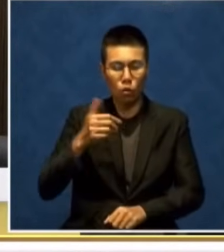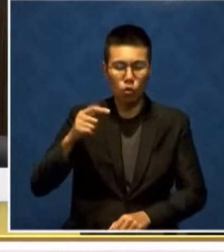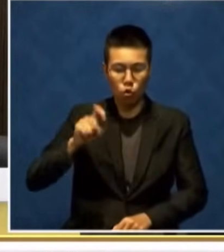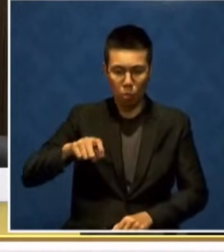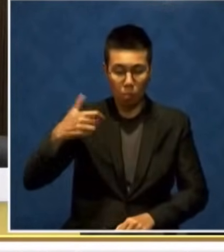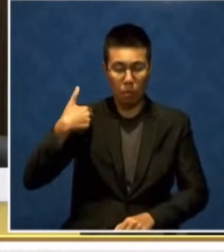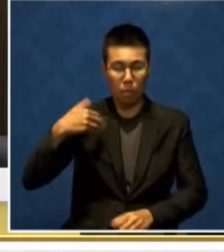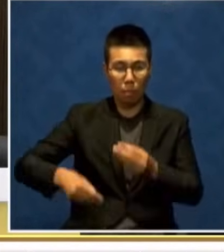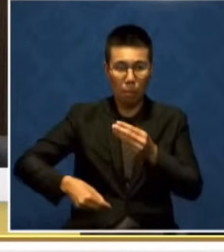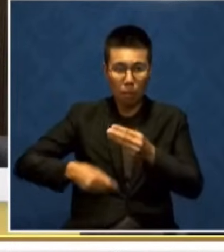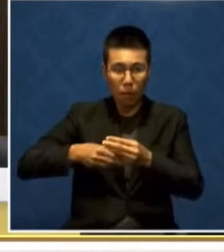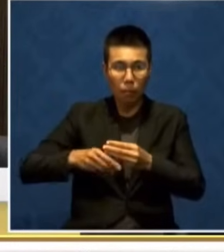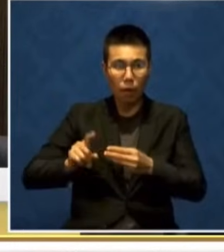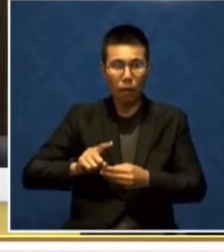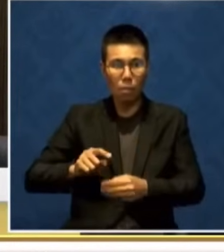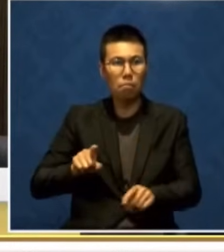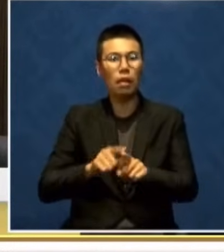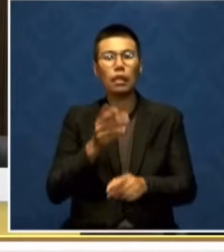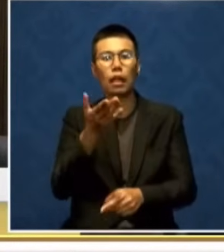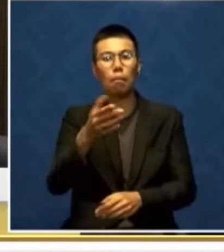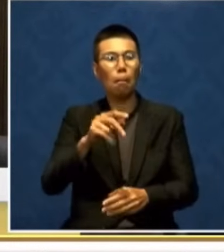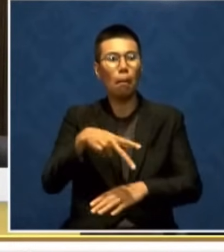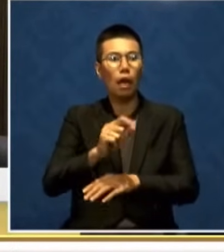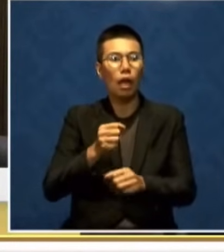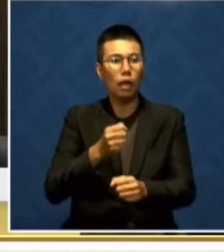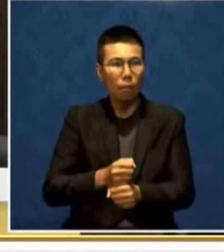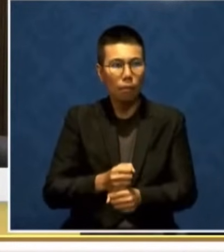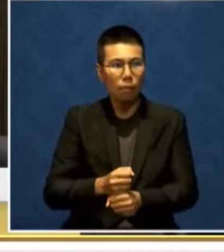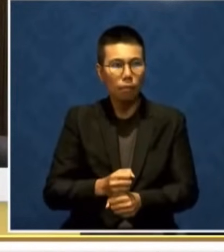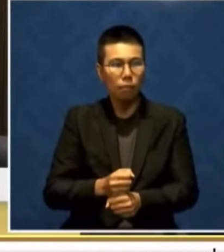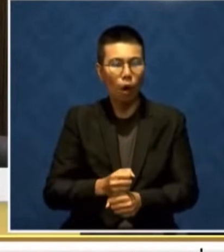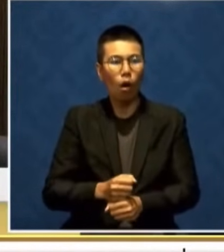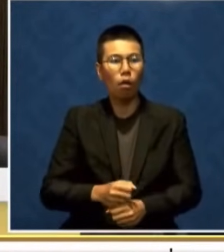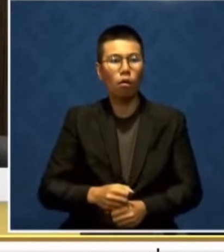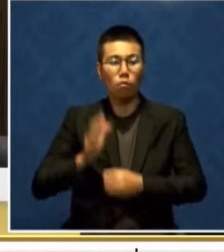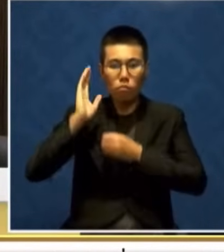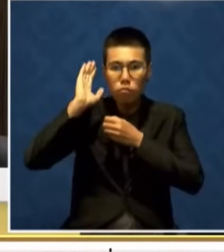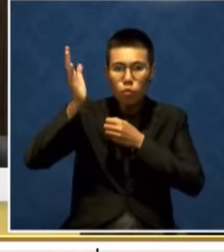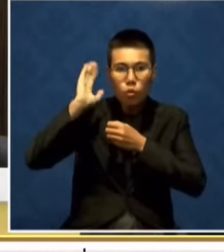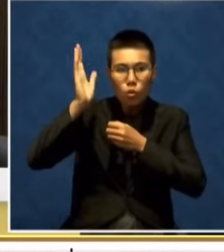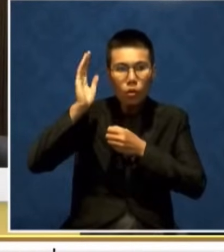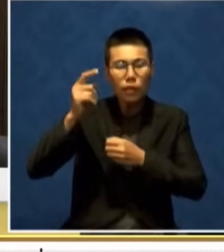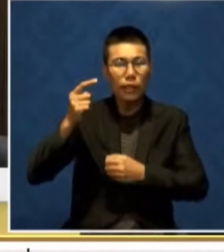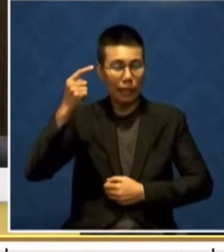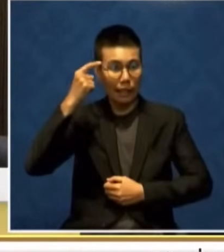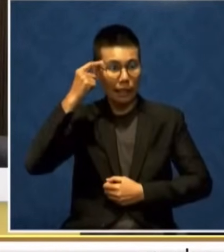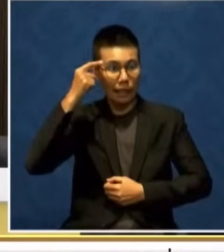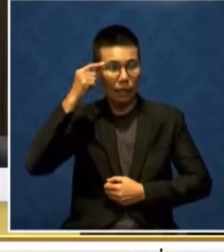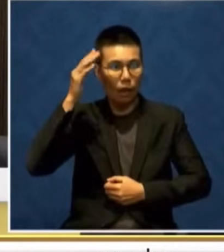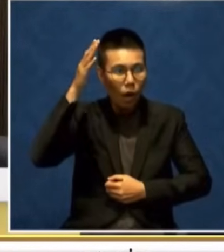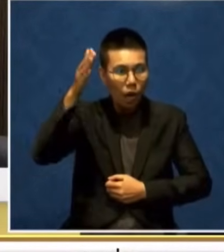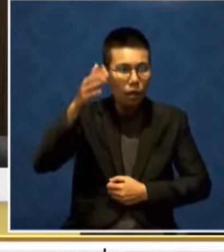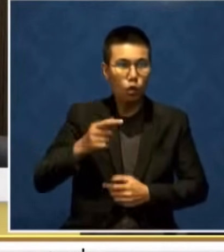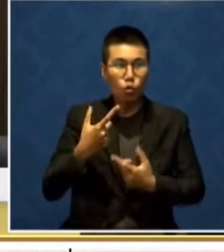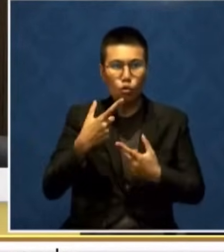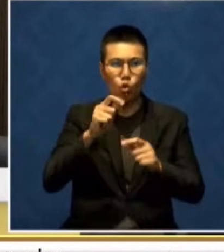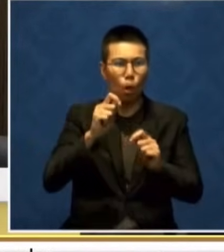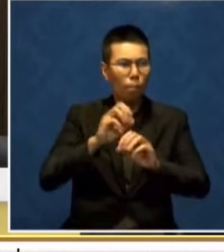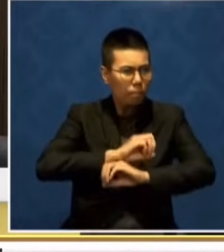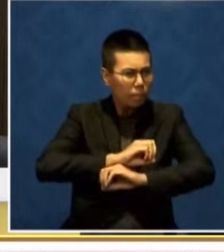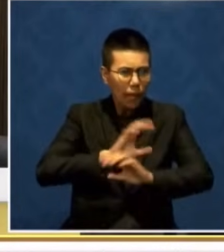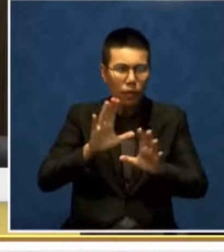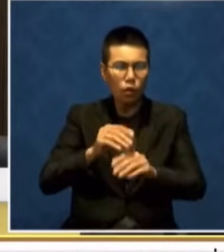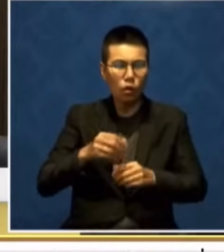ต่อไปทำเหมือนที่ท่านประทานธรรมคือการแสดงวิสัยทัศน์ครับตอบให้สังคมให้